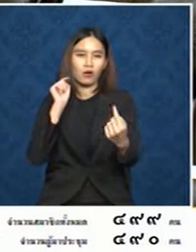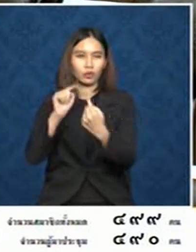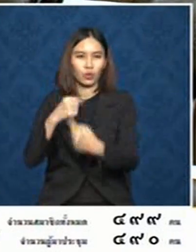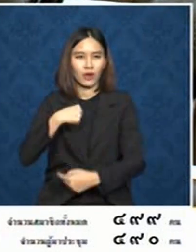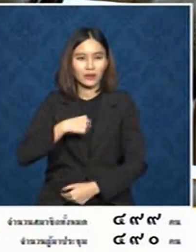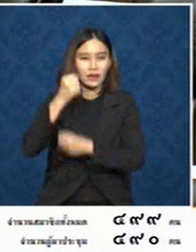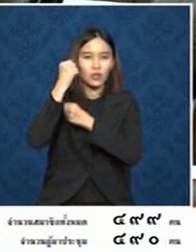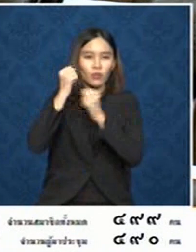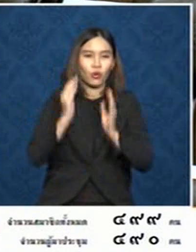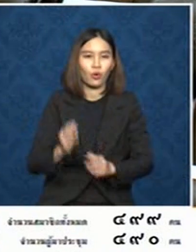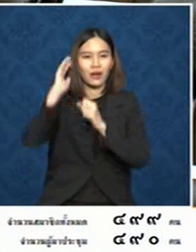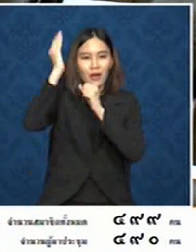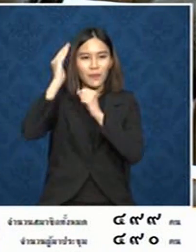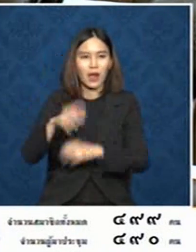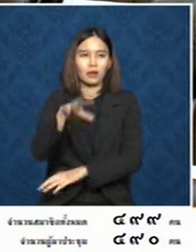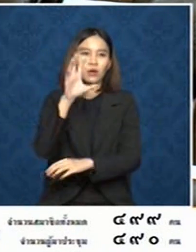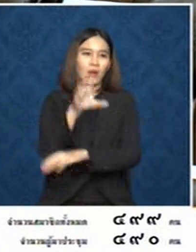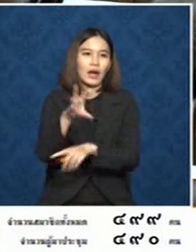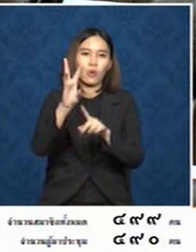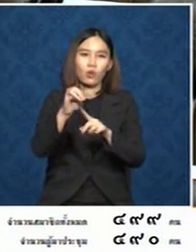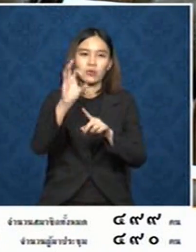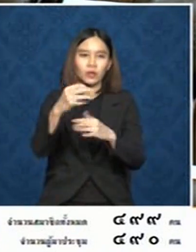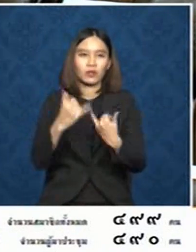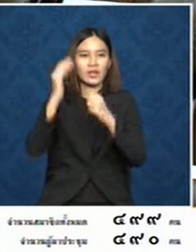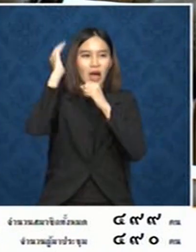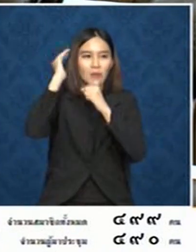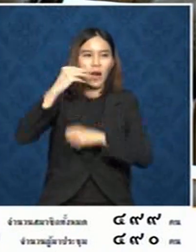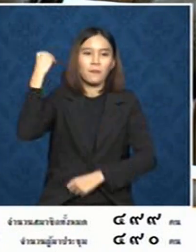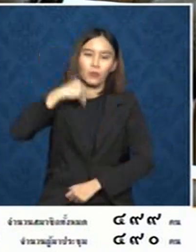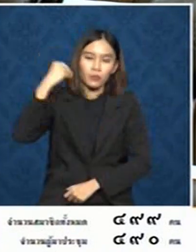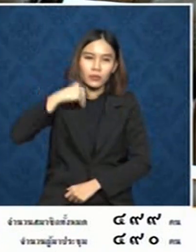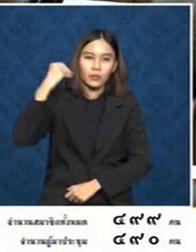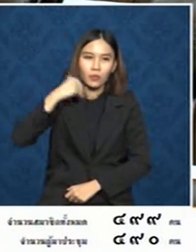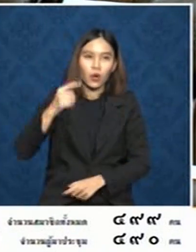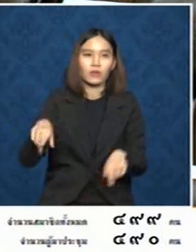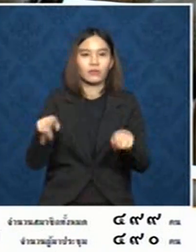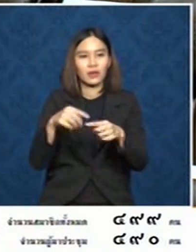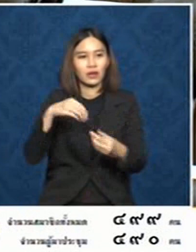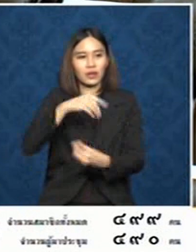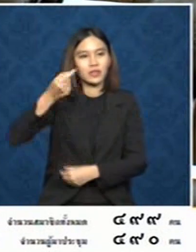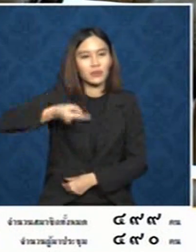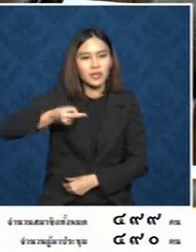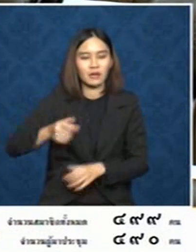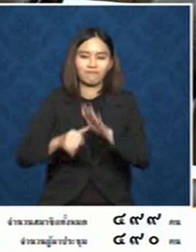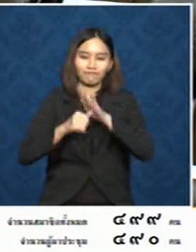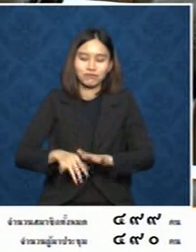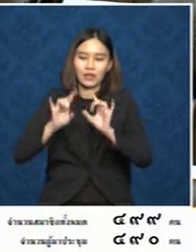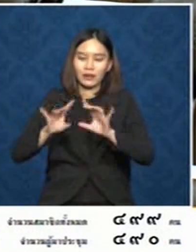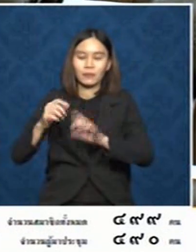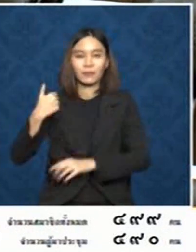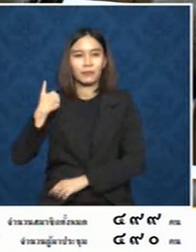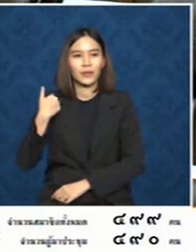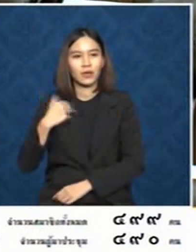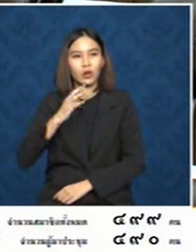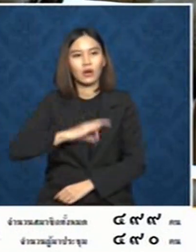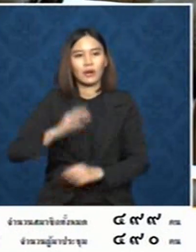ประท้วงผู้อภิปรายว่าข้อ 69ค่ะท่านกำลังอภิปรายซ้ำซากจำเจและเสี่สีดิฉันมองว่าการอภิปรายของท่านน่า